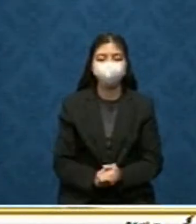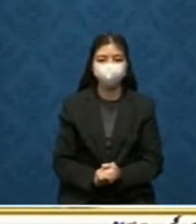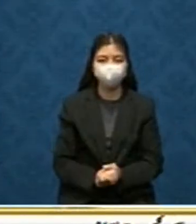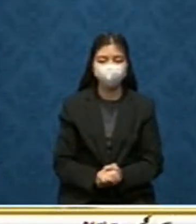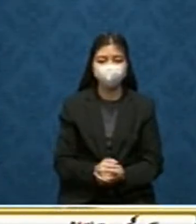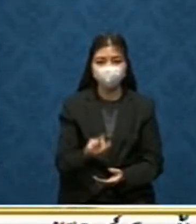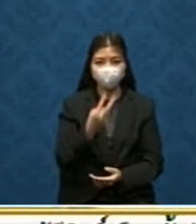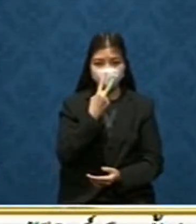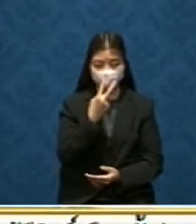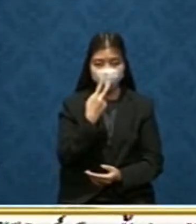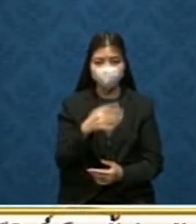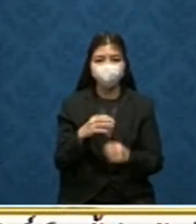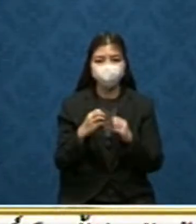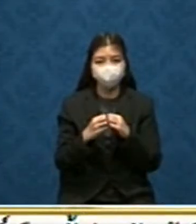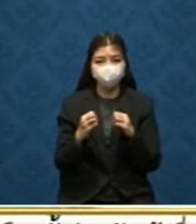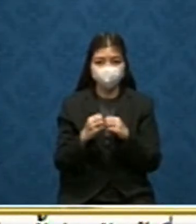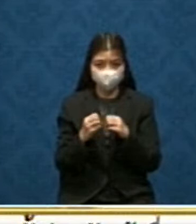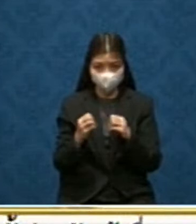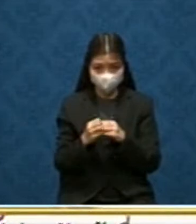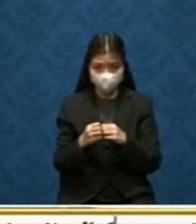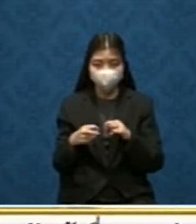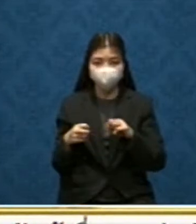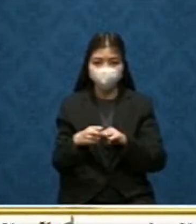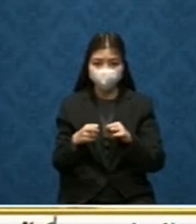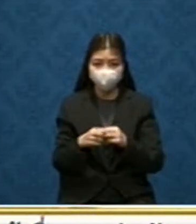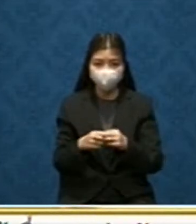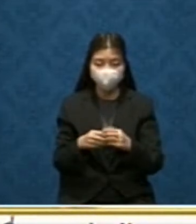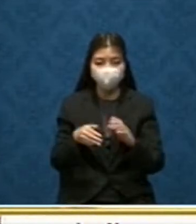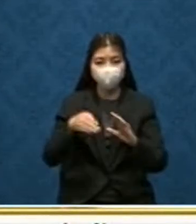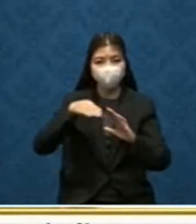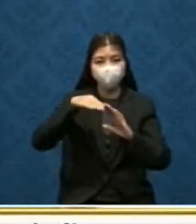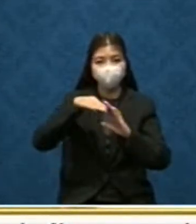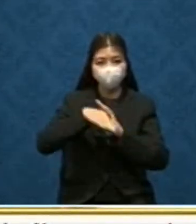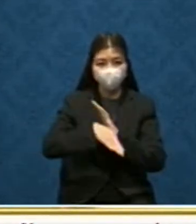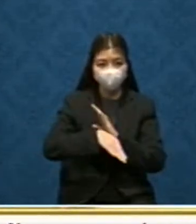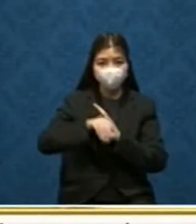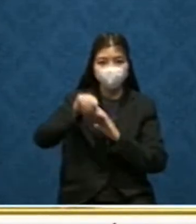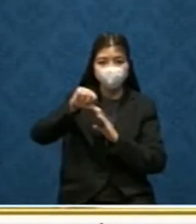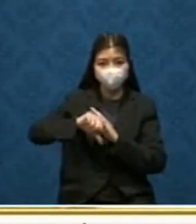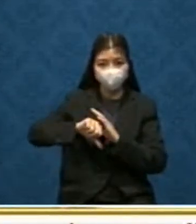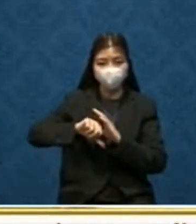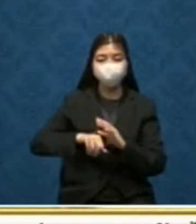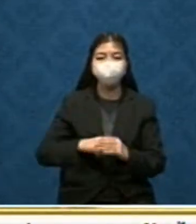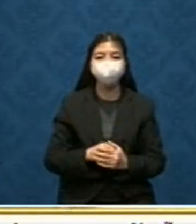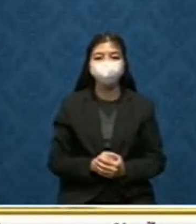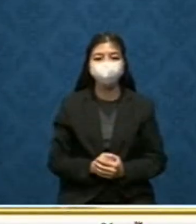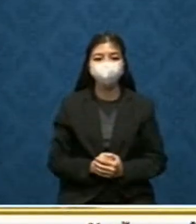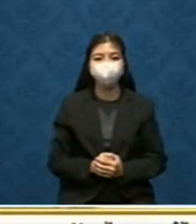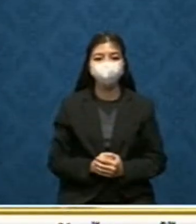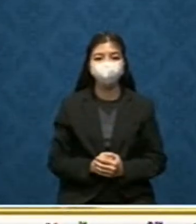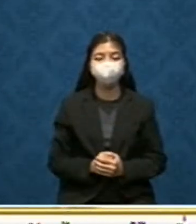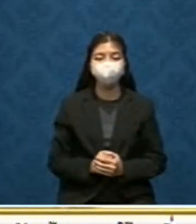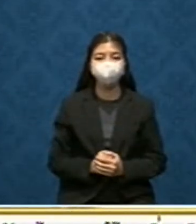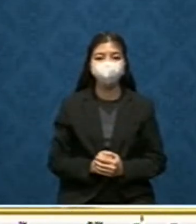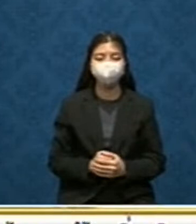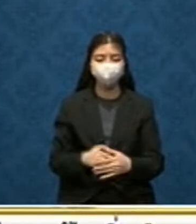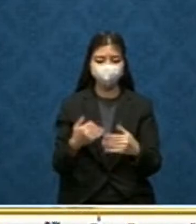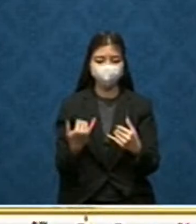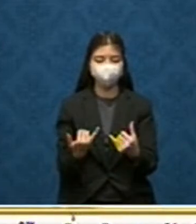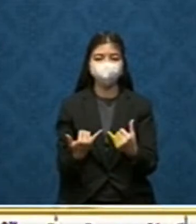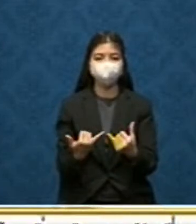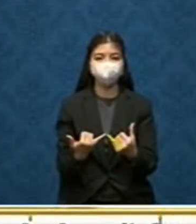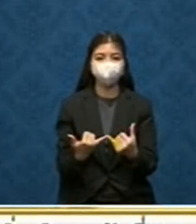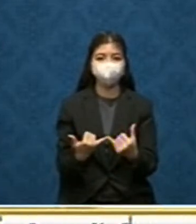เราดูแล้ว ยุงไปเรื่อยนะครับ ตกตำไปเรื่อยนะครับทประดานครับ วันนี้